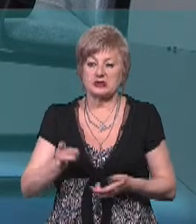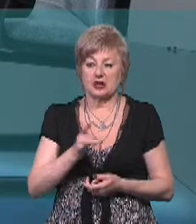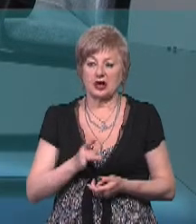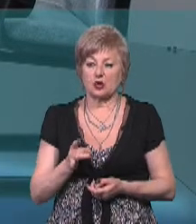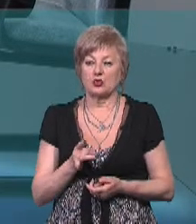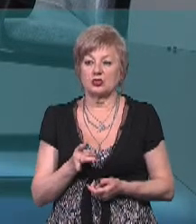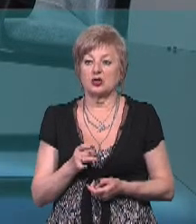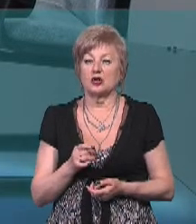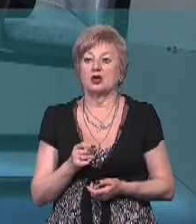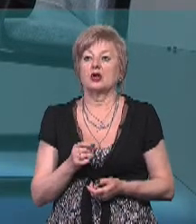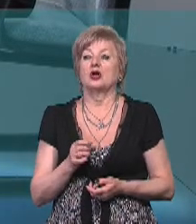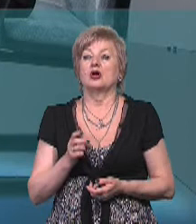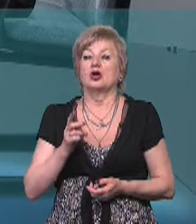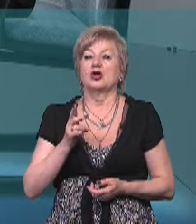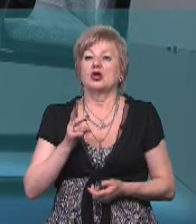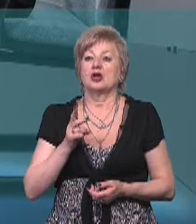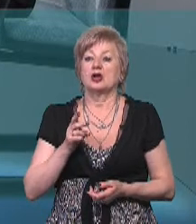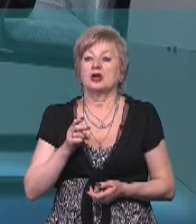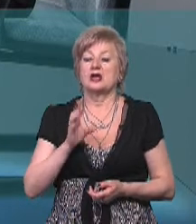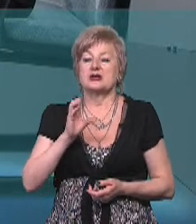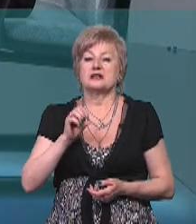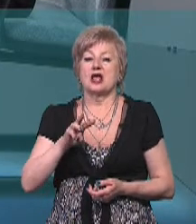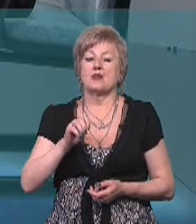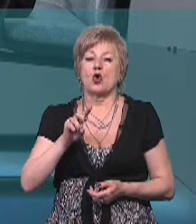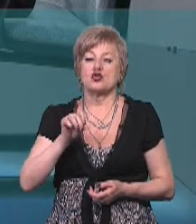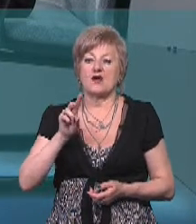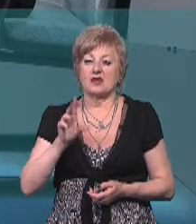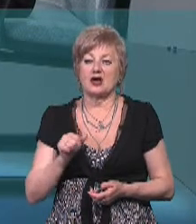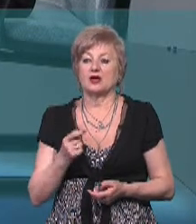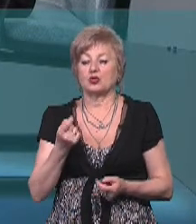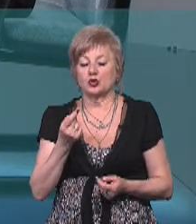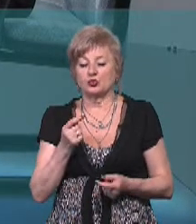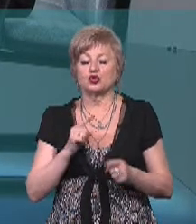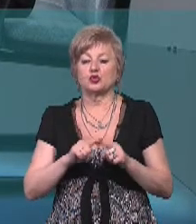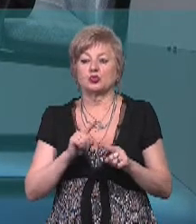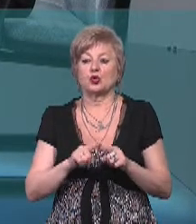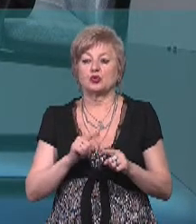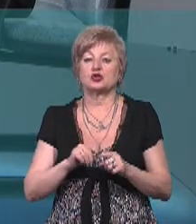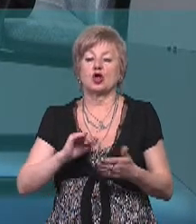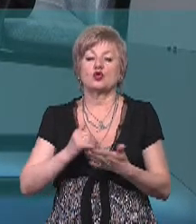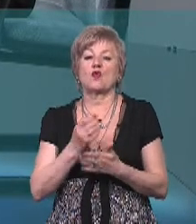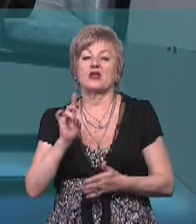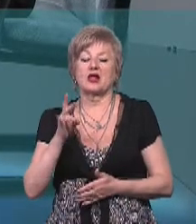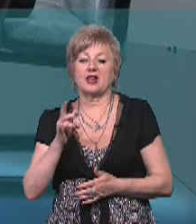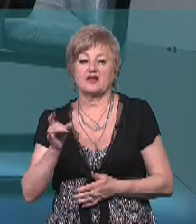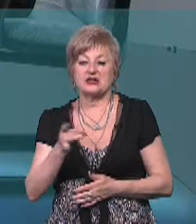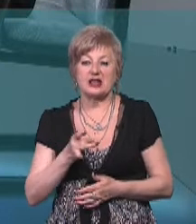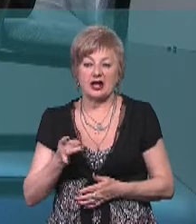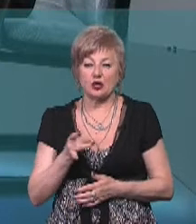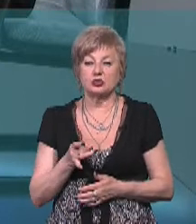і Новинська громада утворилася, і Семенівська. Трошки так прискорився Новомиколаївський район.